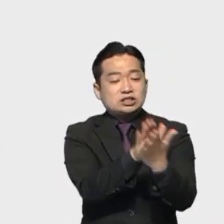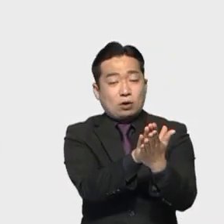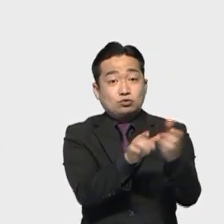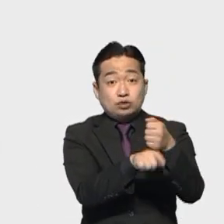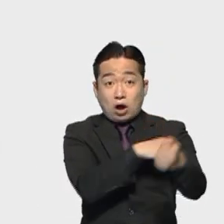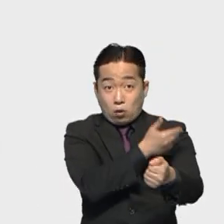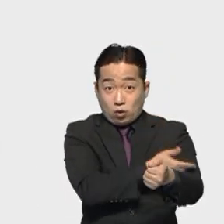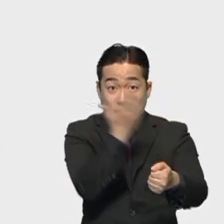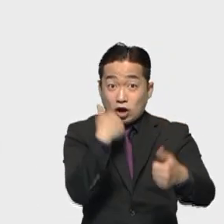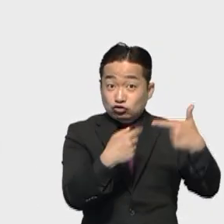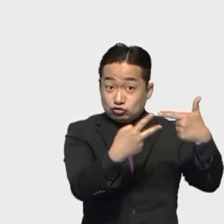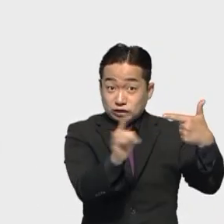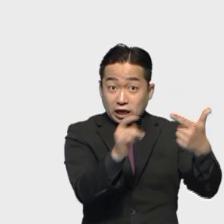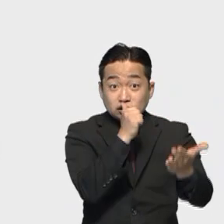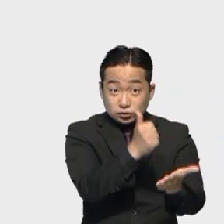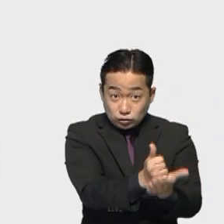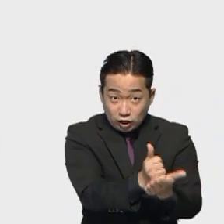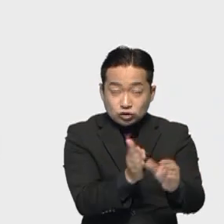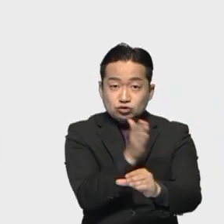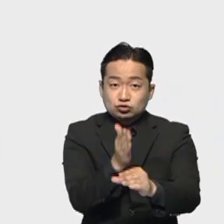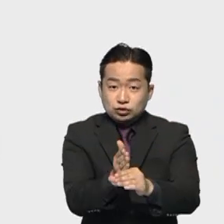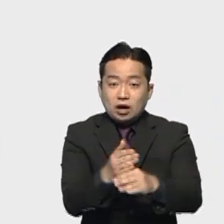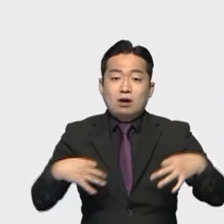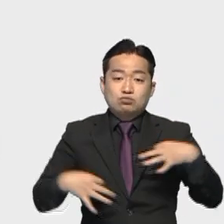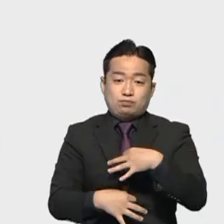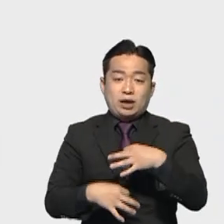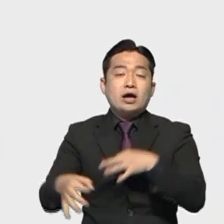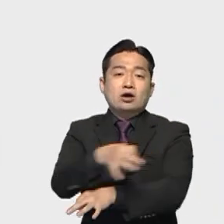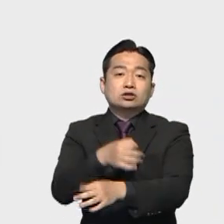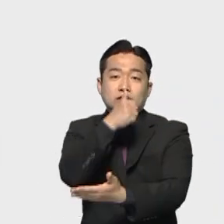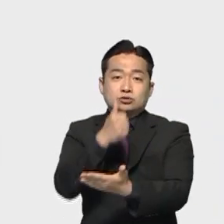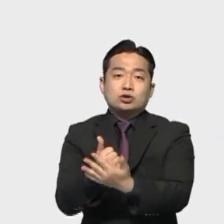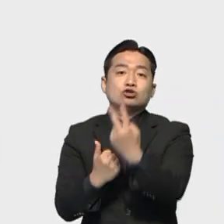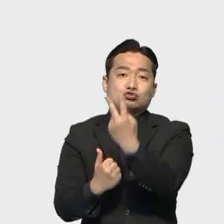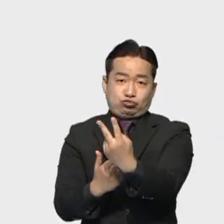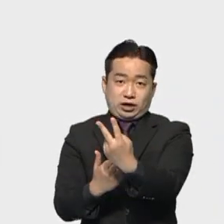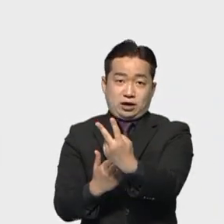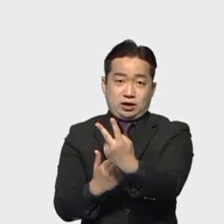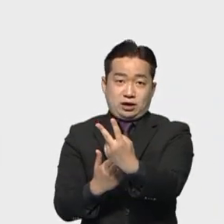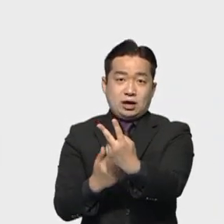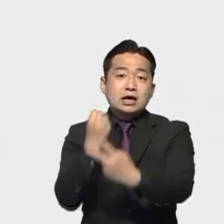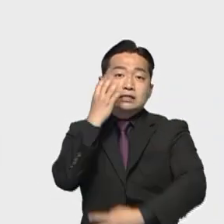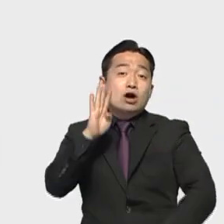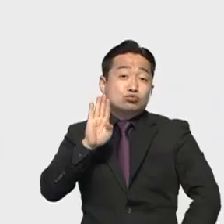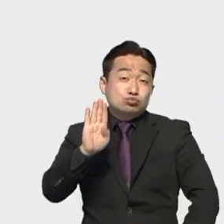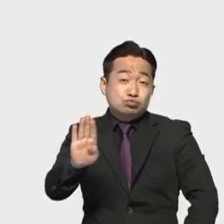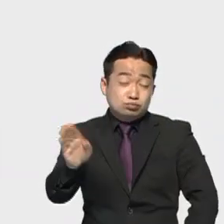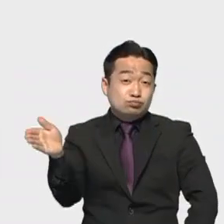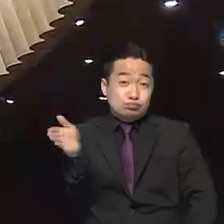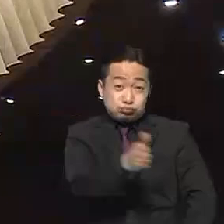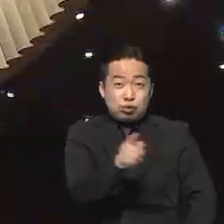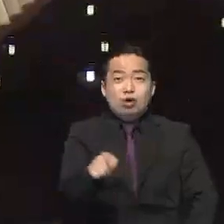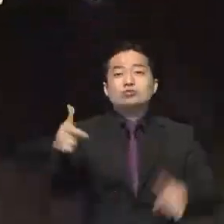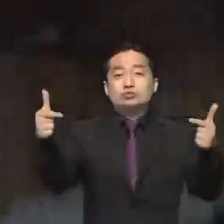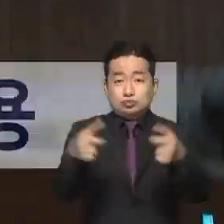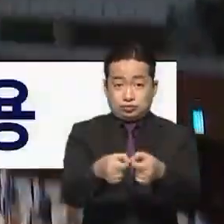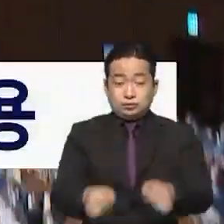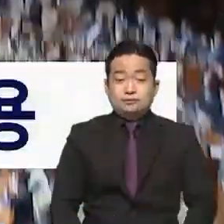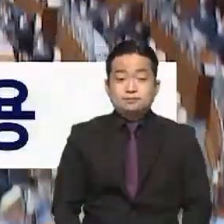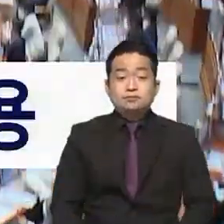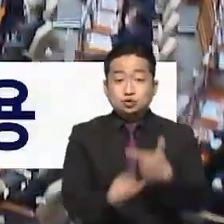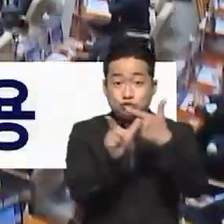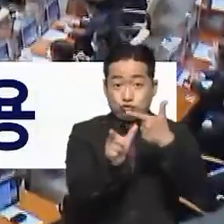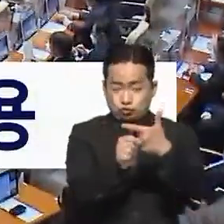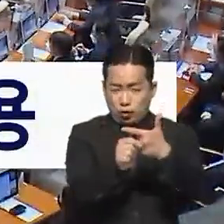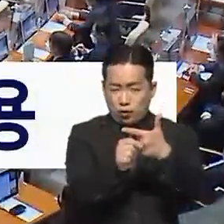기존 6대 범죄에서 부패, 경제 범죄, 2대 범죄로 4개월 뒤부터 축소하는 내용을 담았습니다. 6월